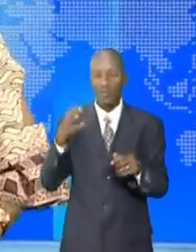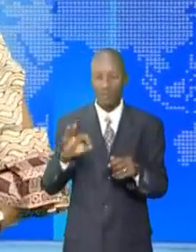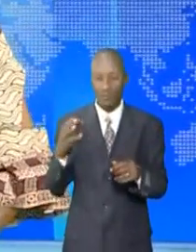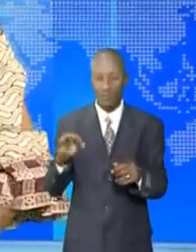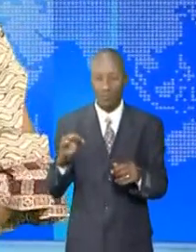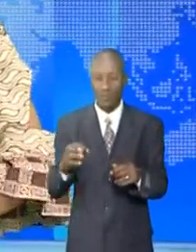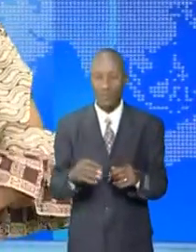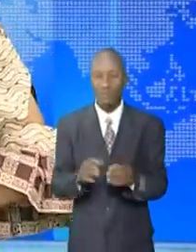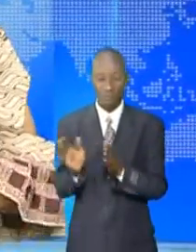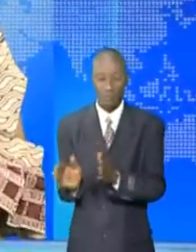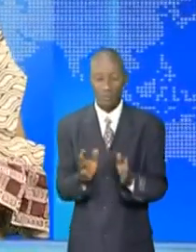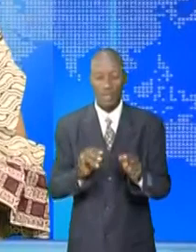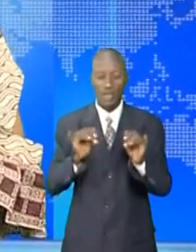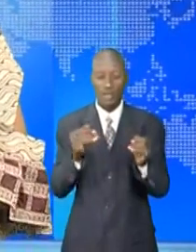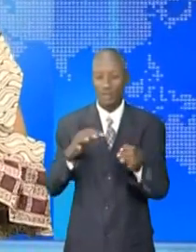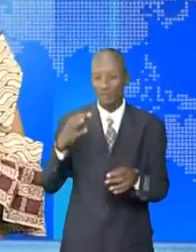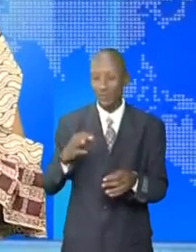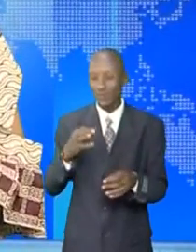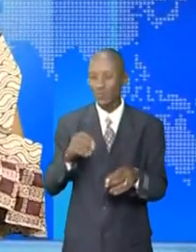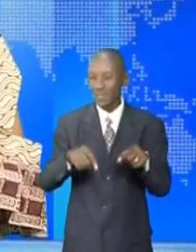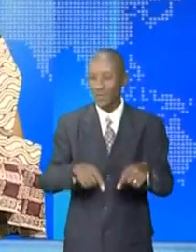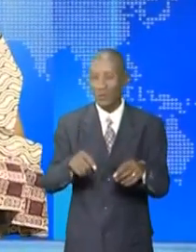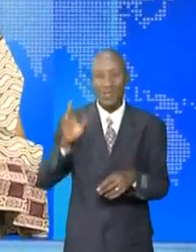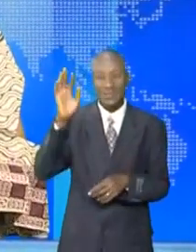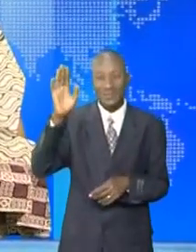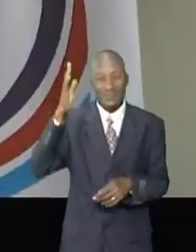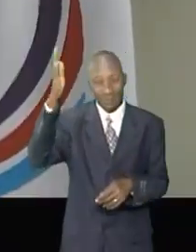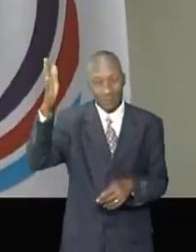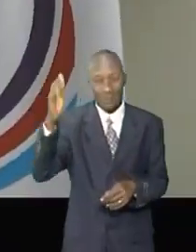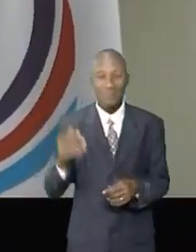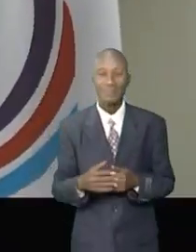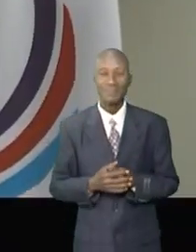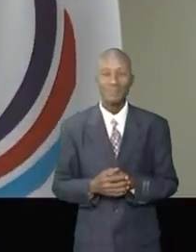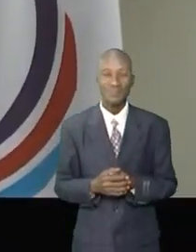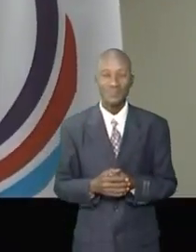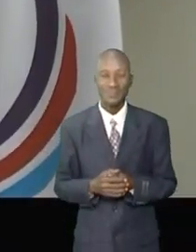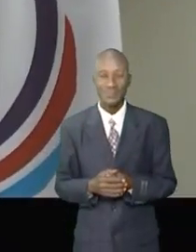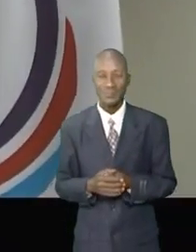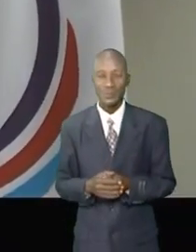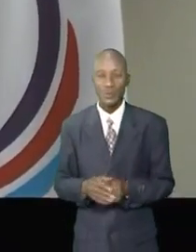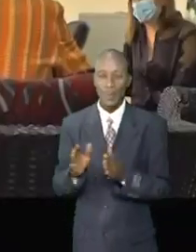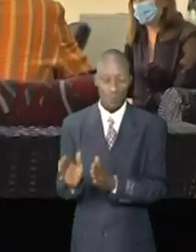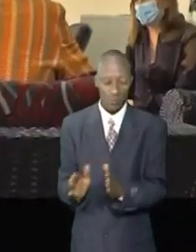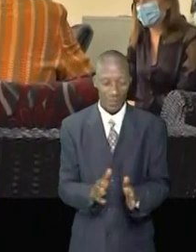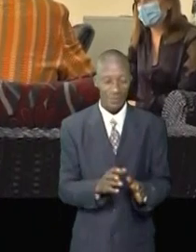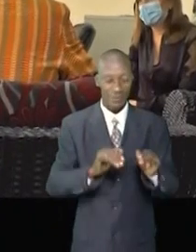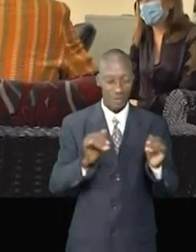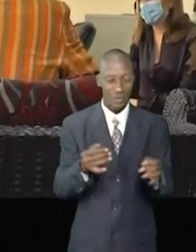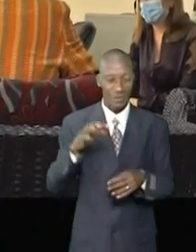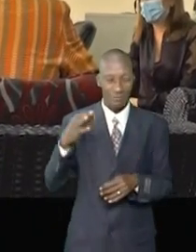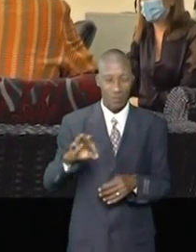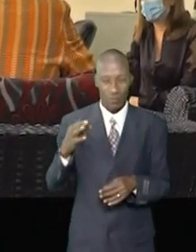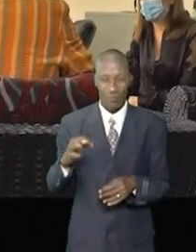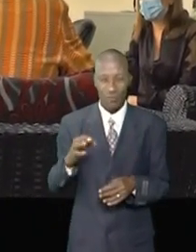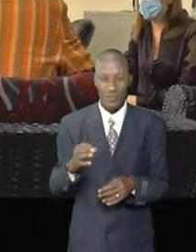des Jeux de Kinshasa prévus en 2022. Les préparatifs des Jeux de la Francophonie vont-ils bon train en